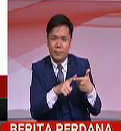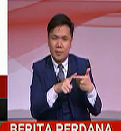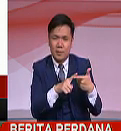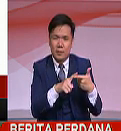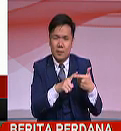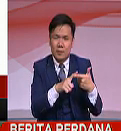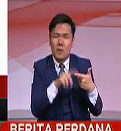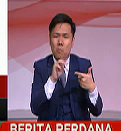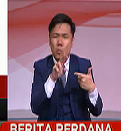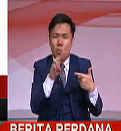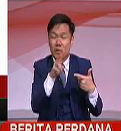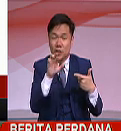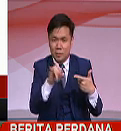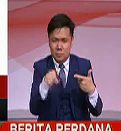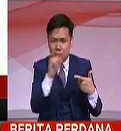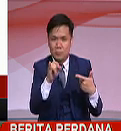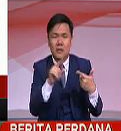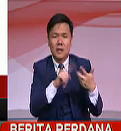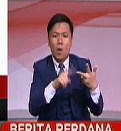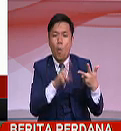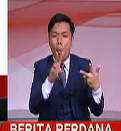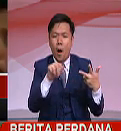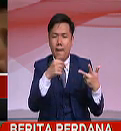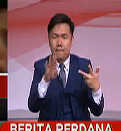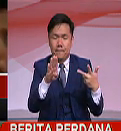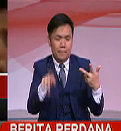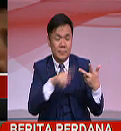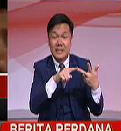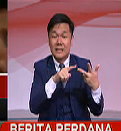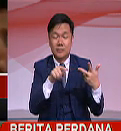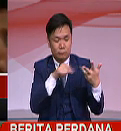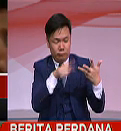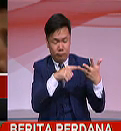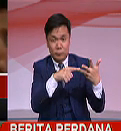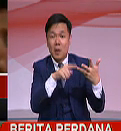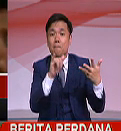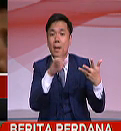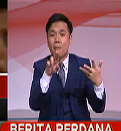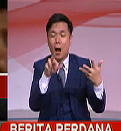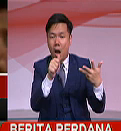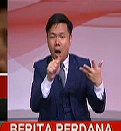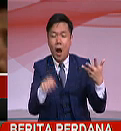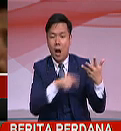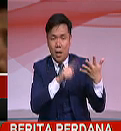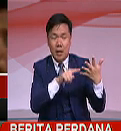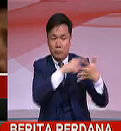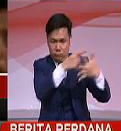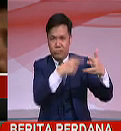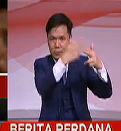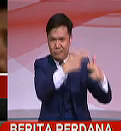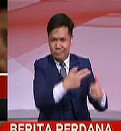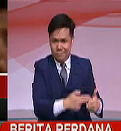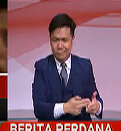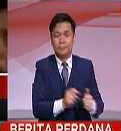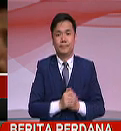Sawajan, Mundi Sawajan, Wahab Elias Talib serta Barah Udung Elias Elvin.